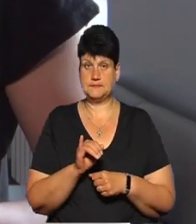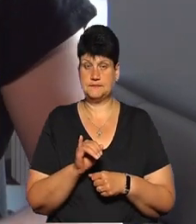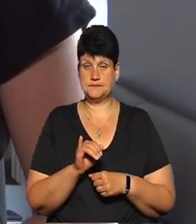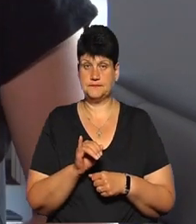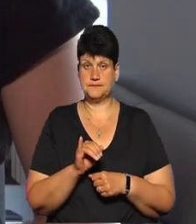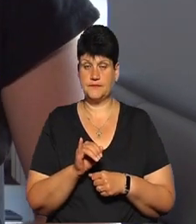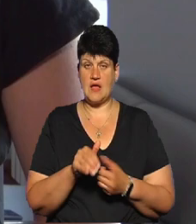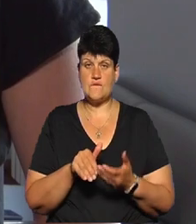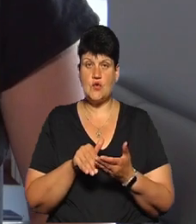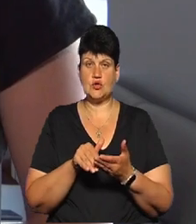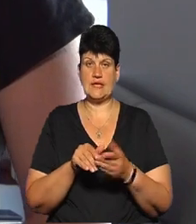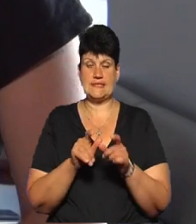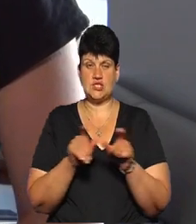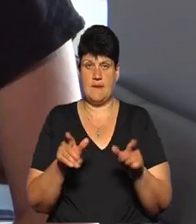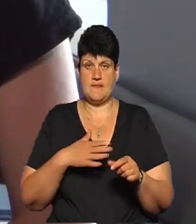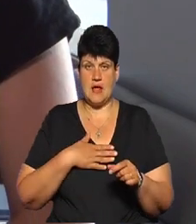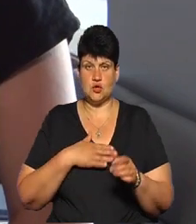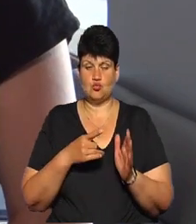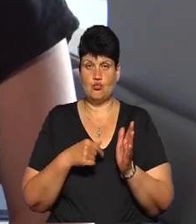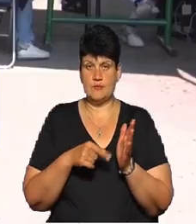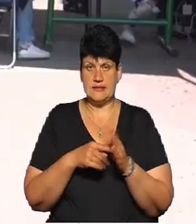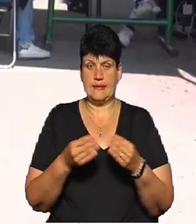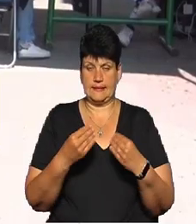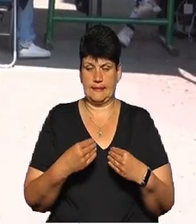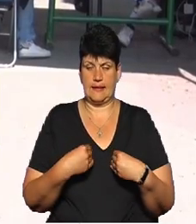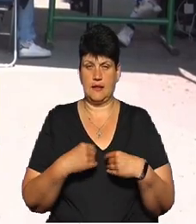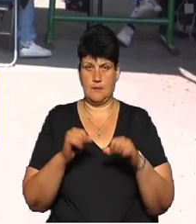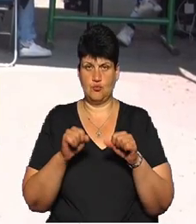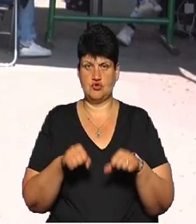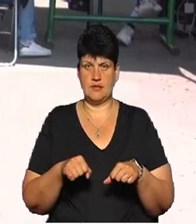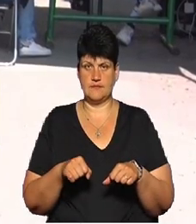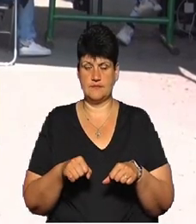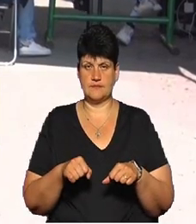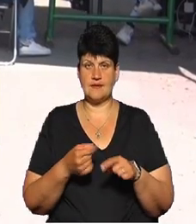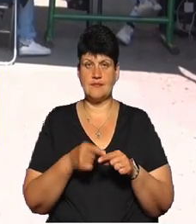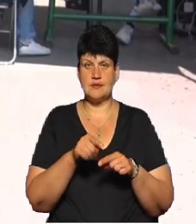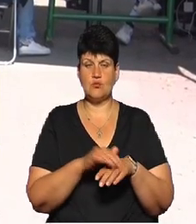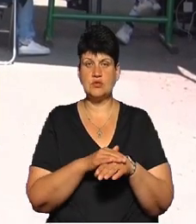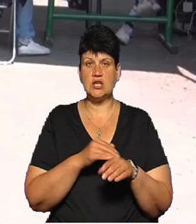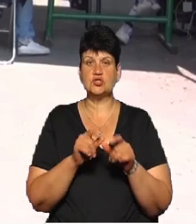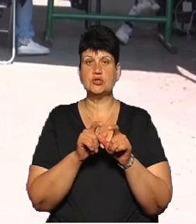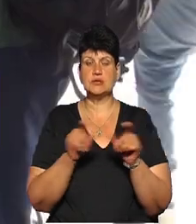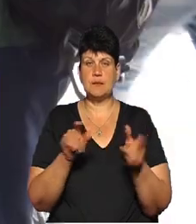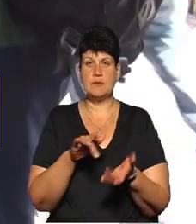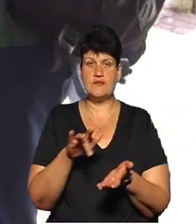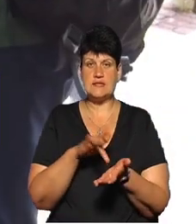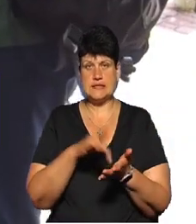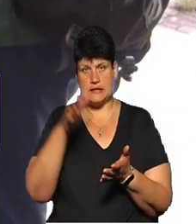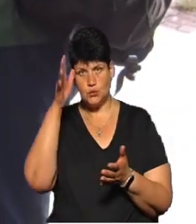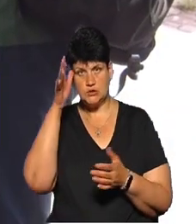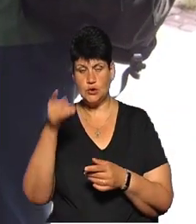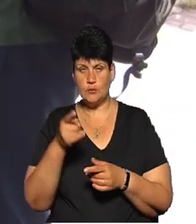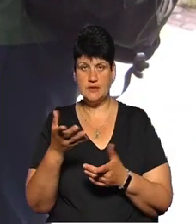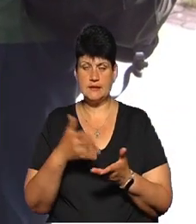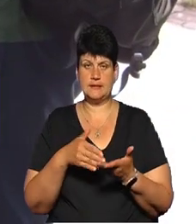саме волонтерський штаб в нашому місті, він надав нам цю можливість. А це гуманітарний штаб, що в Центрі науки Тернополя, де